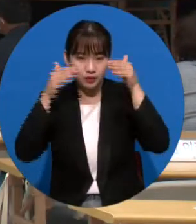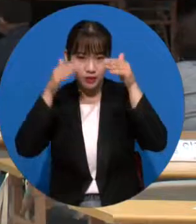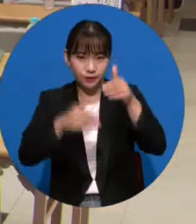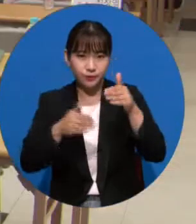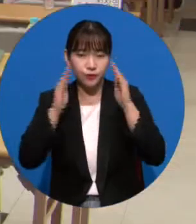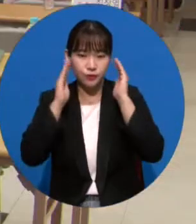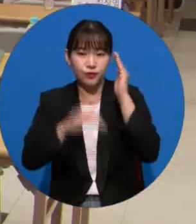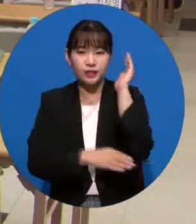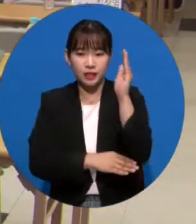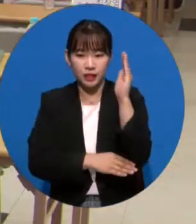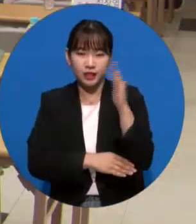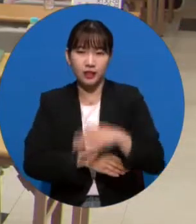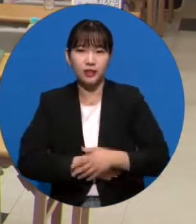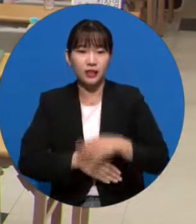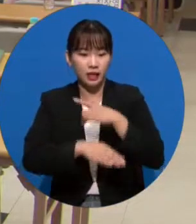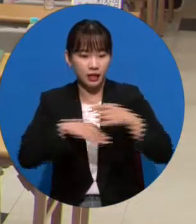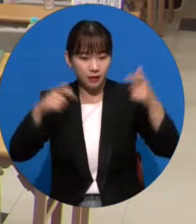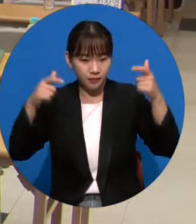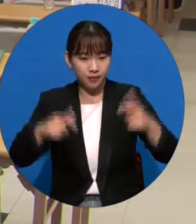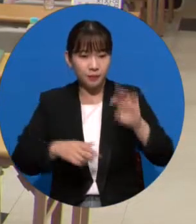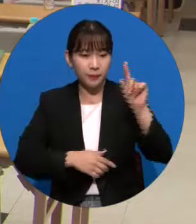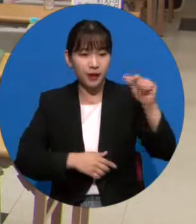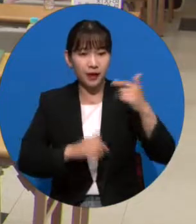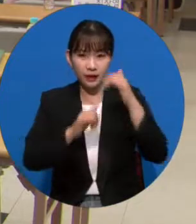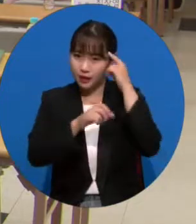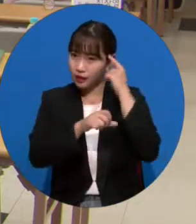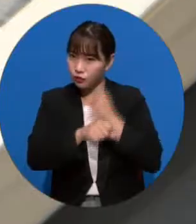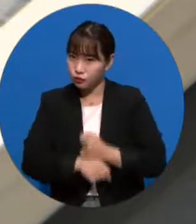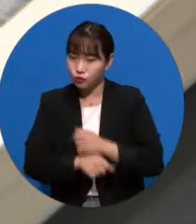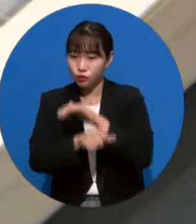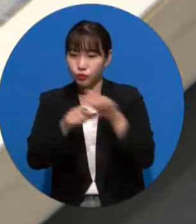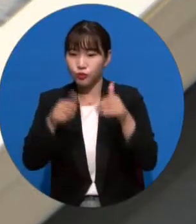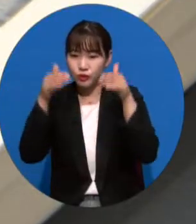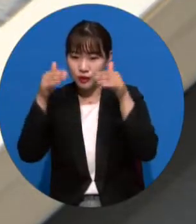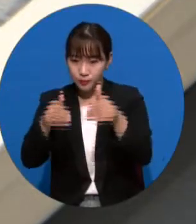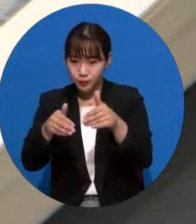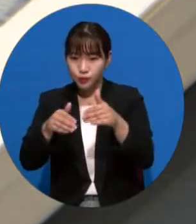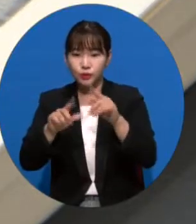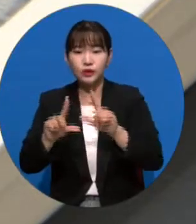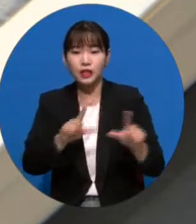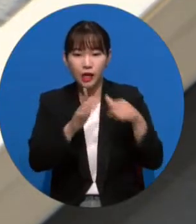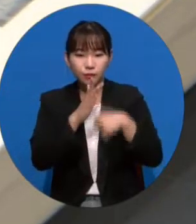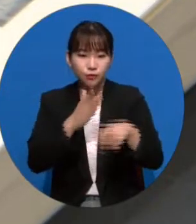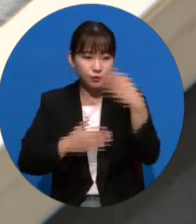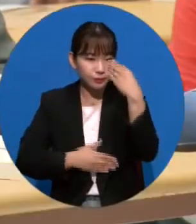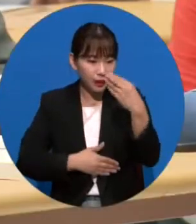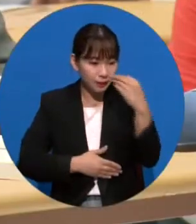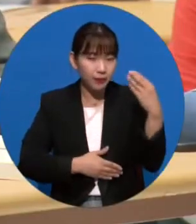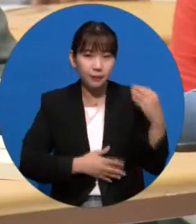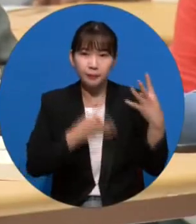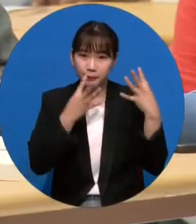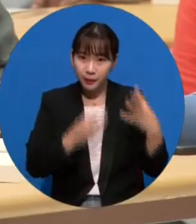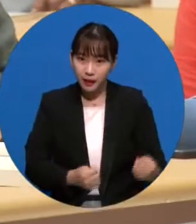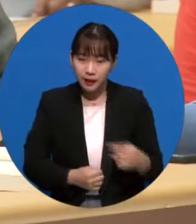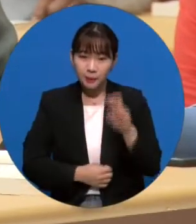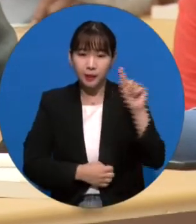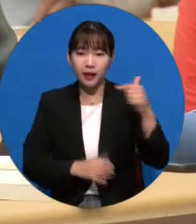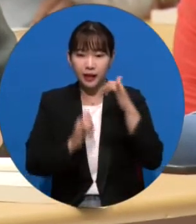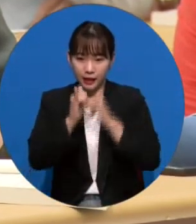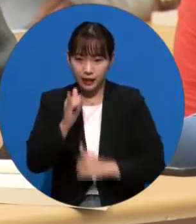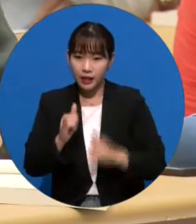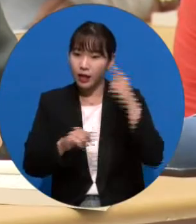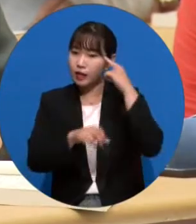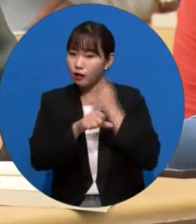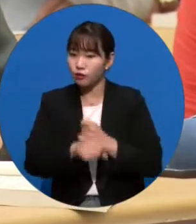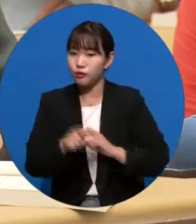조명됐습니다. 해남반도의 마한 연구는 고분을 중심으로 생활 유적들이 집중 출토되면서 마한사 연구는